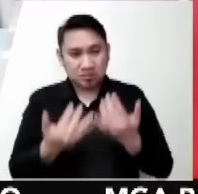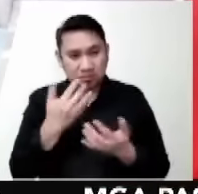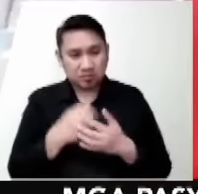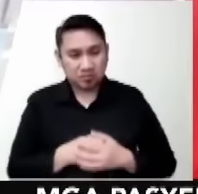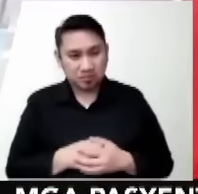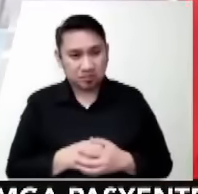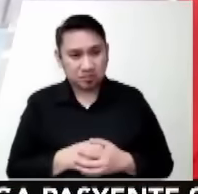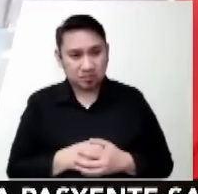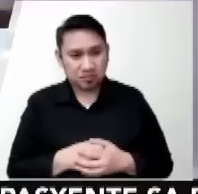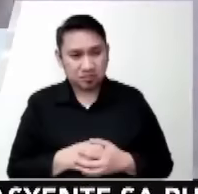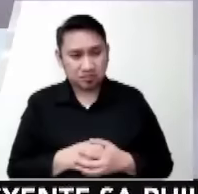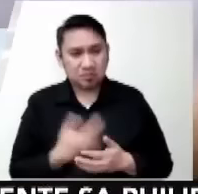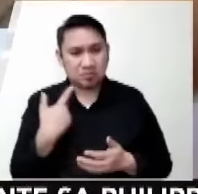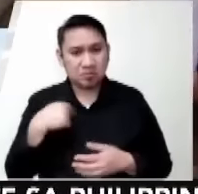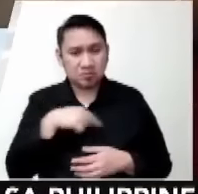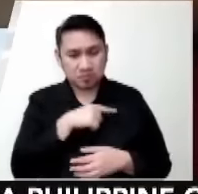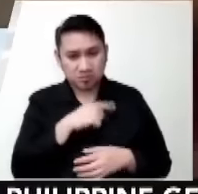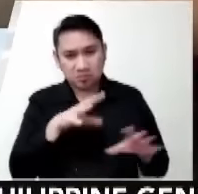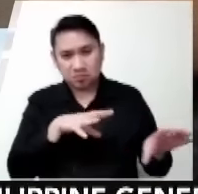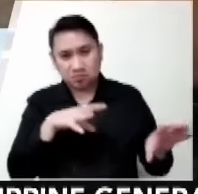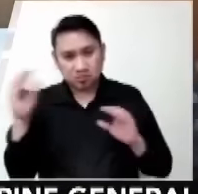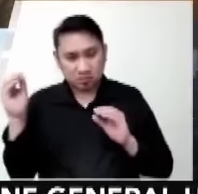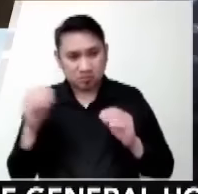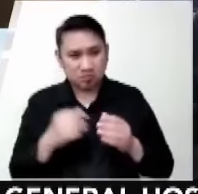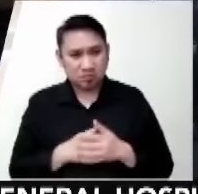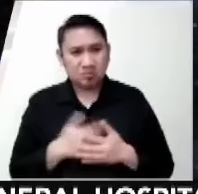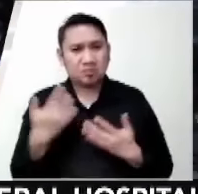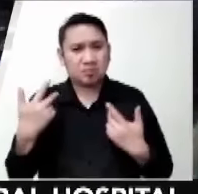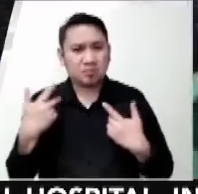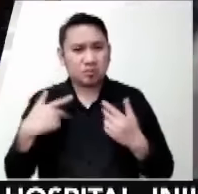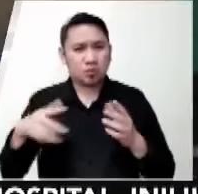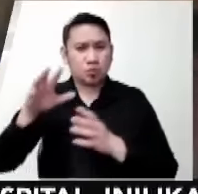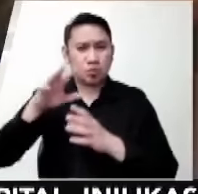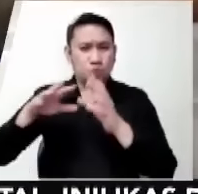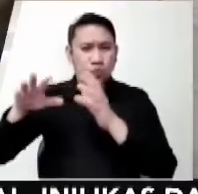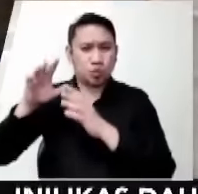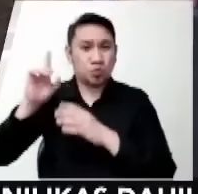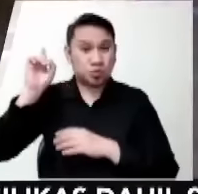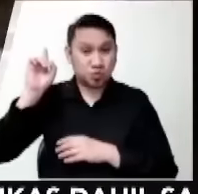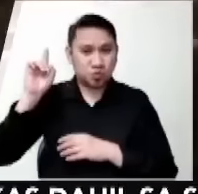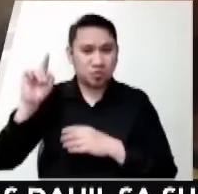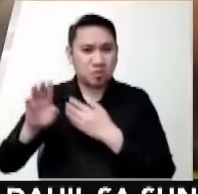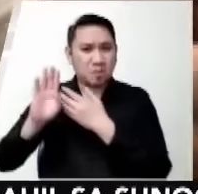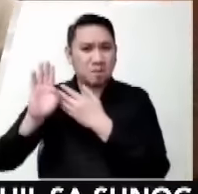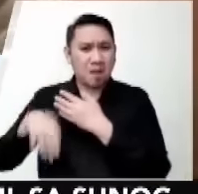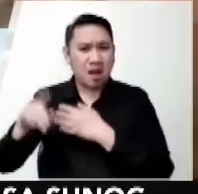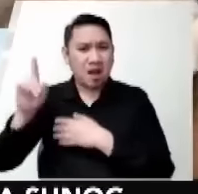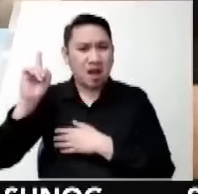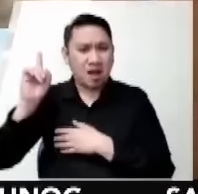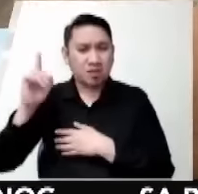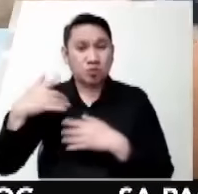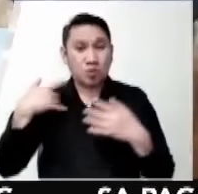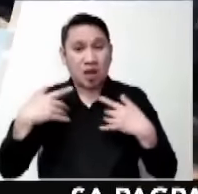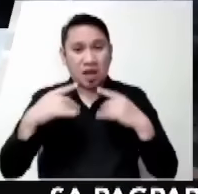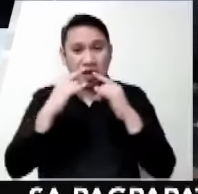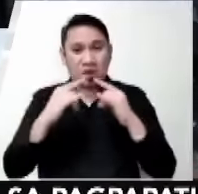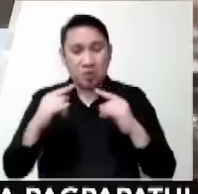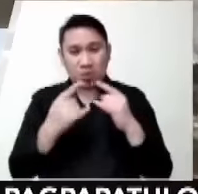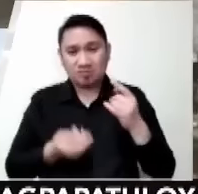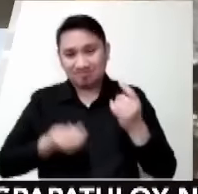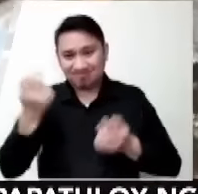Kaya po lumabas kami lahat. Grabe po yung usok dun sa likod. Kaya yung mga tent po, pinagtatanggal ng mga